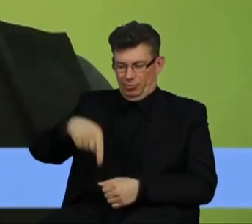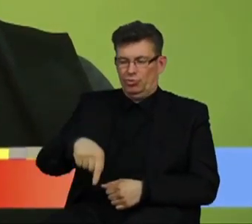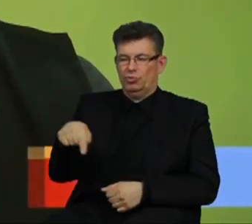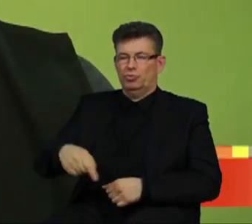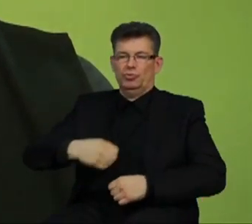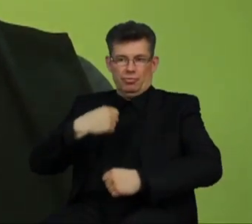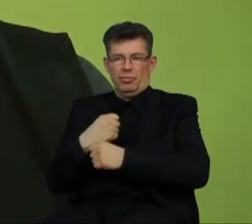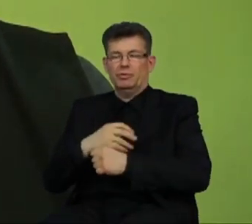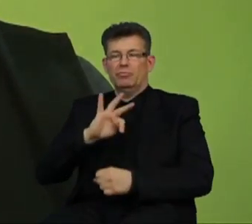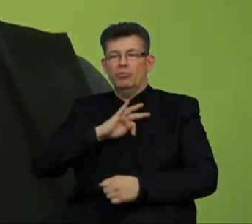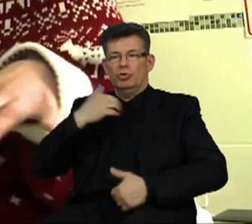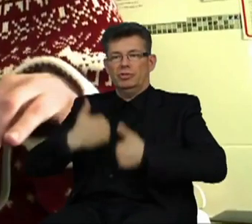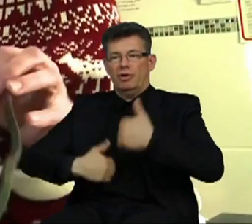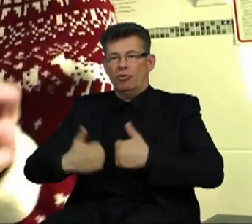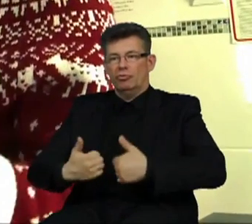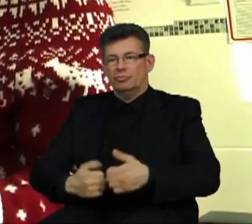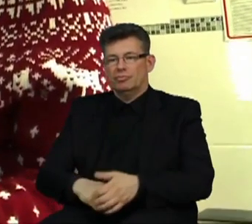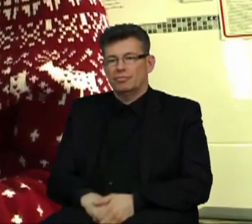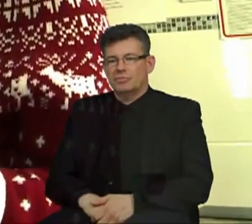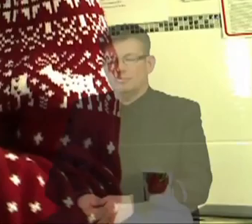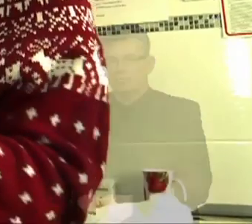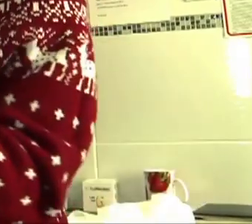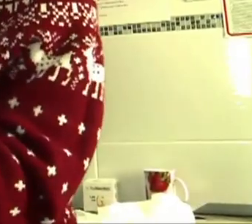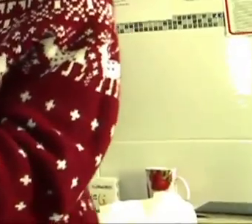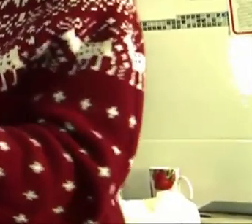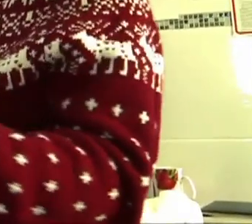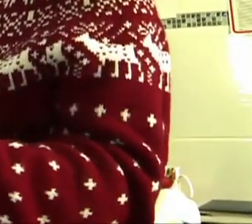trochę tego mojego zawodu.